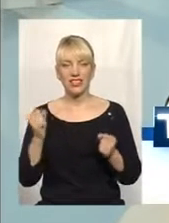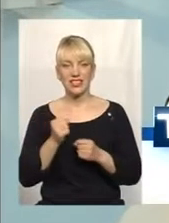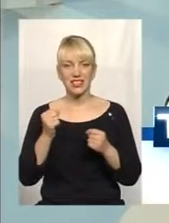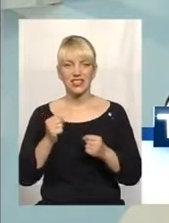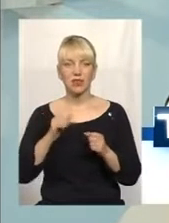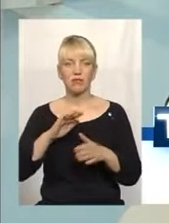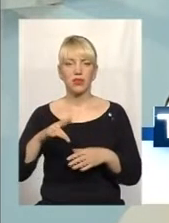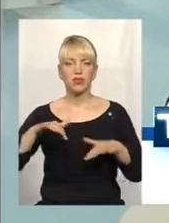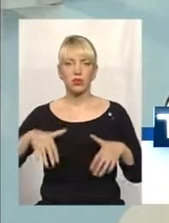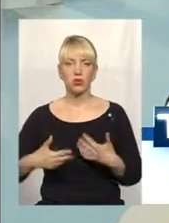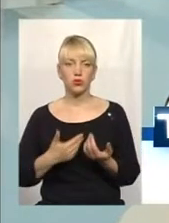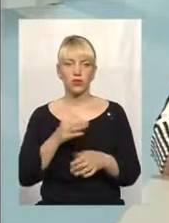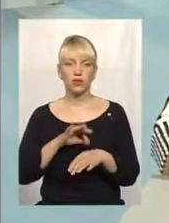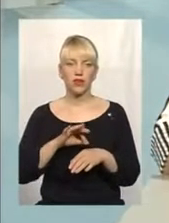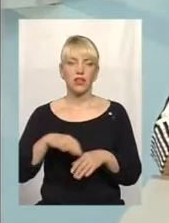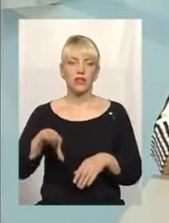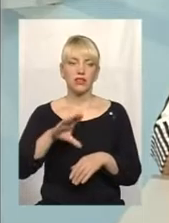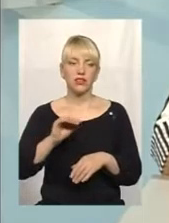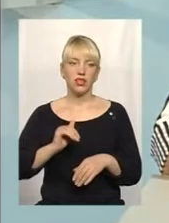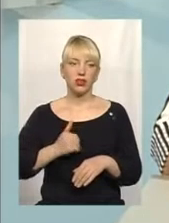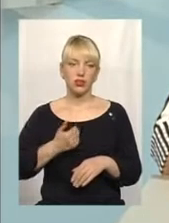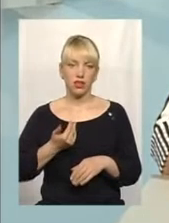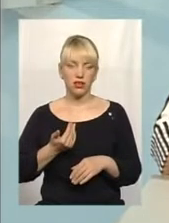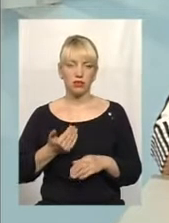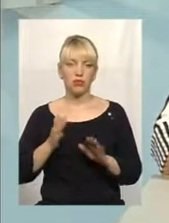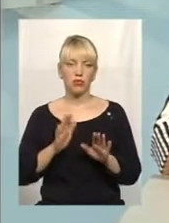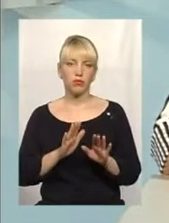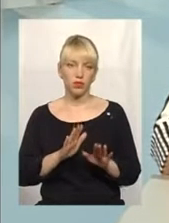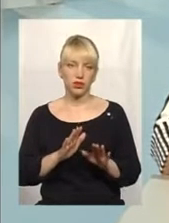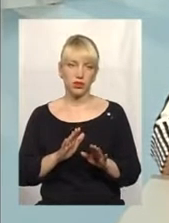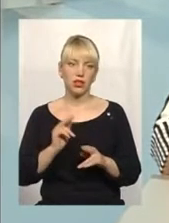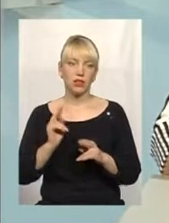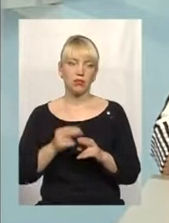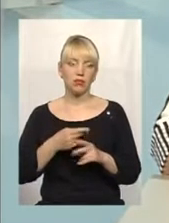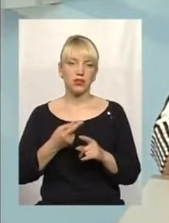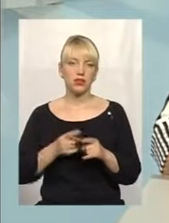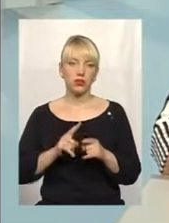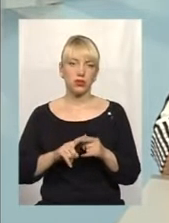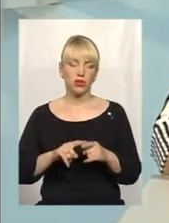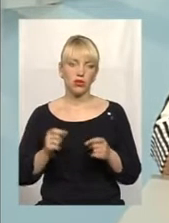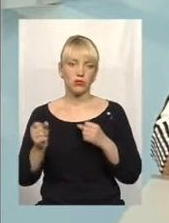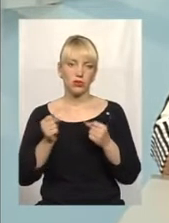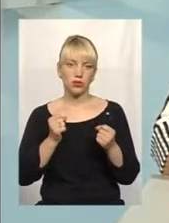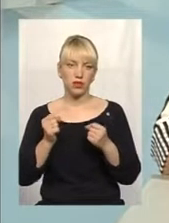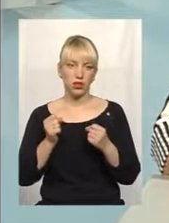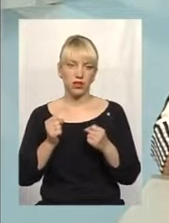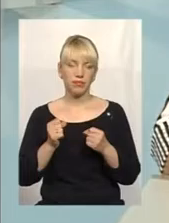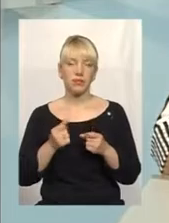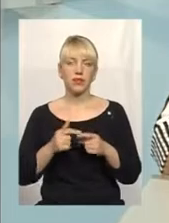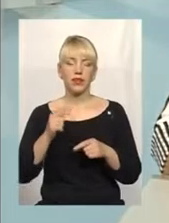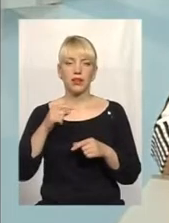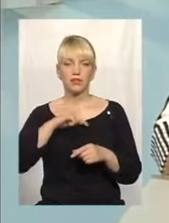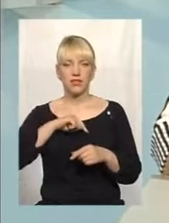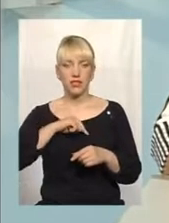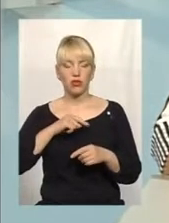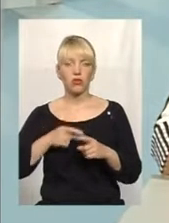всіх простудних захворювань, вони вже просто хочуть побути без того напруження психоемоційного.